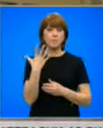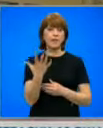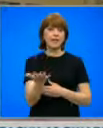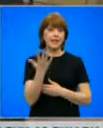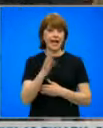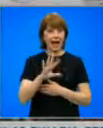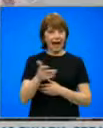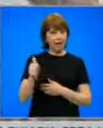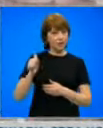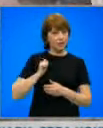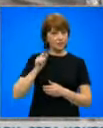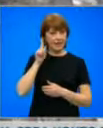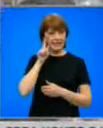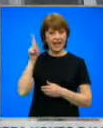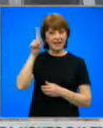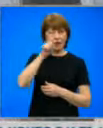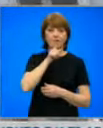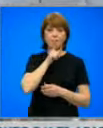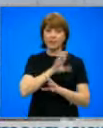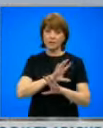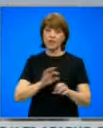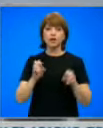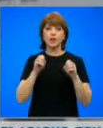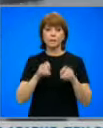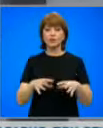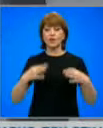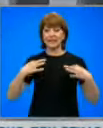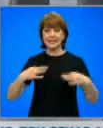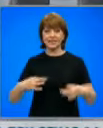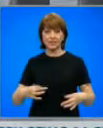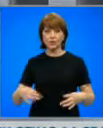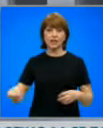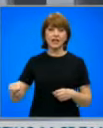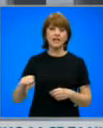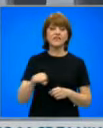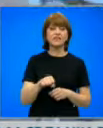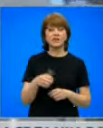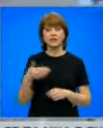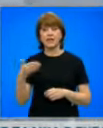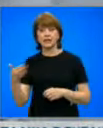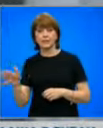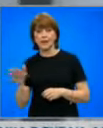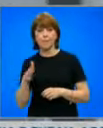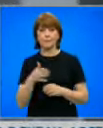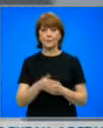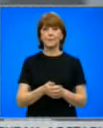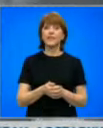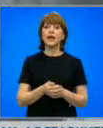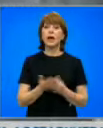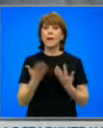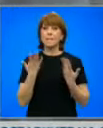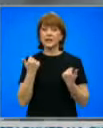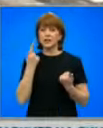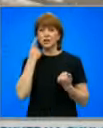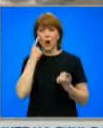бъде спазено, еднодневното примирие ще позволи извеждане на цивилните на запад към Запорожие през контролирания от Русия град Бердянск.